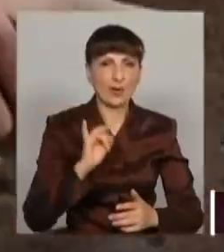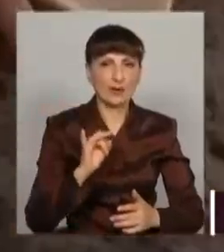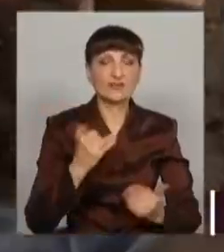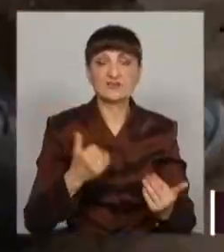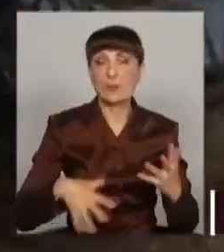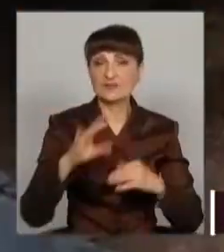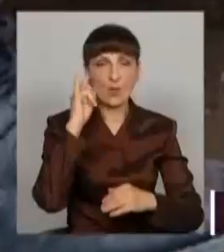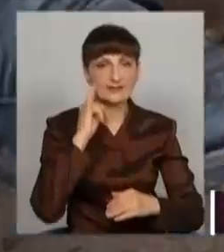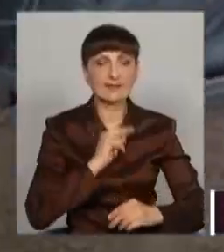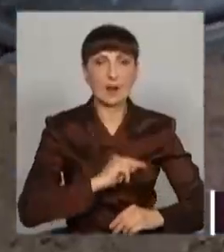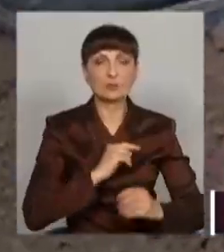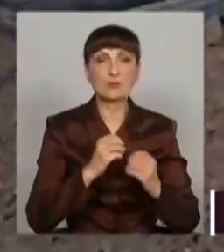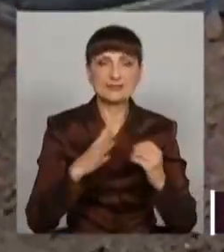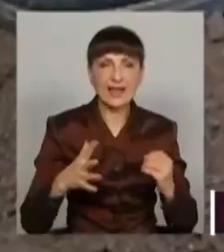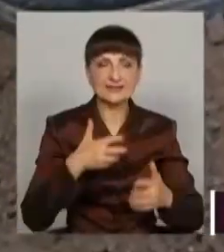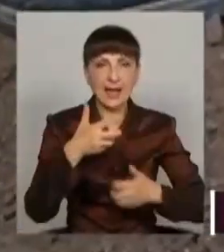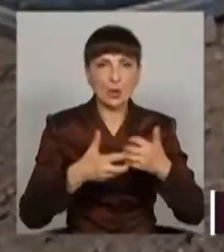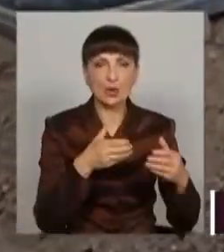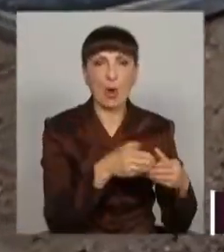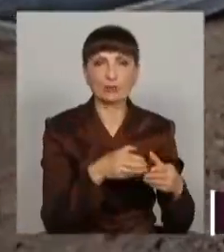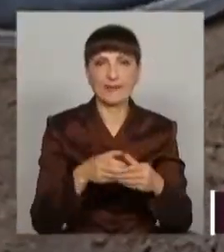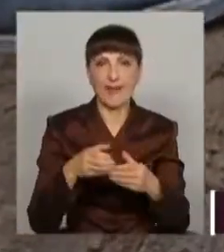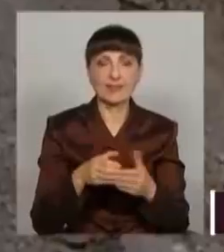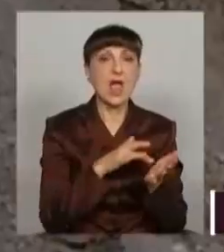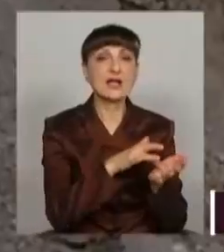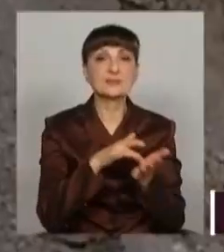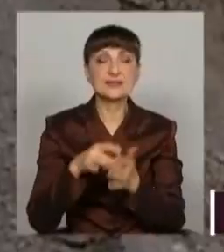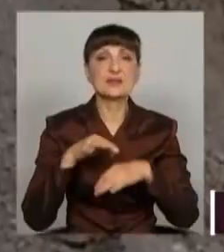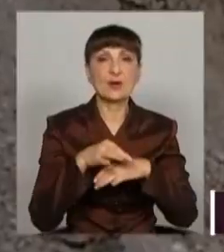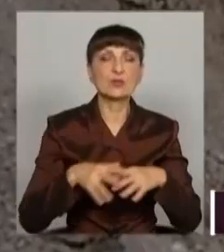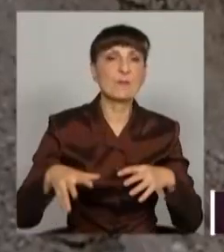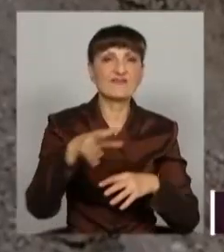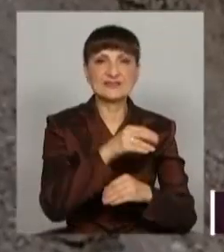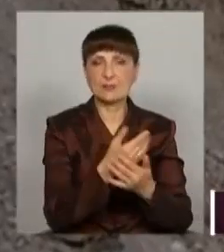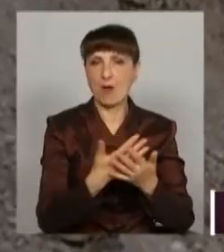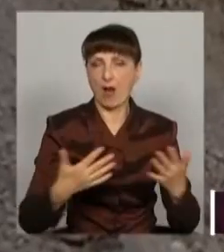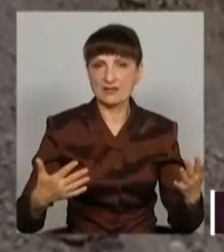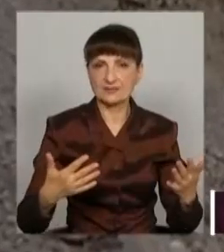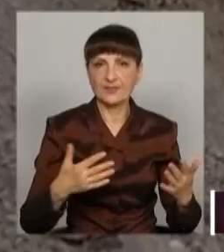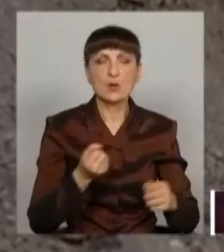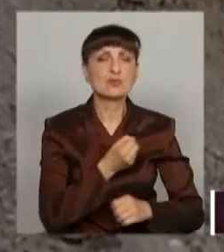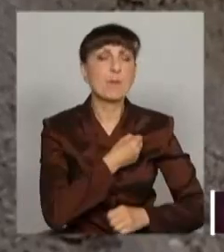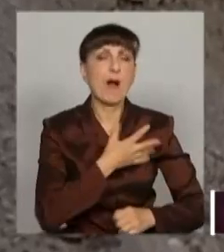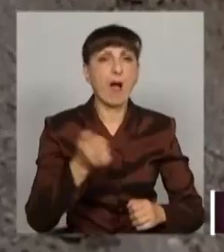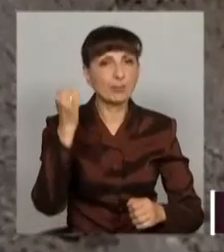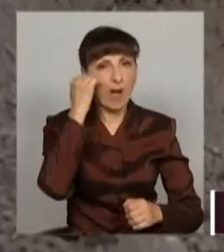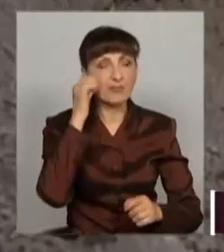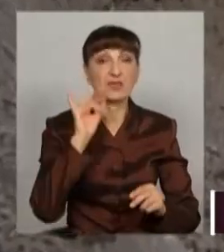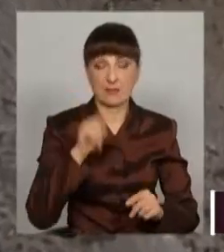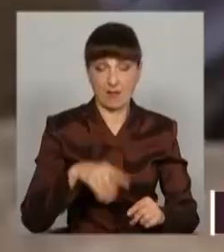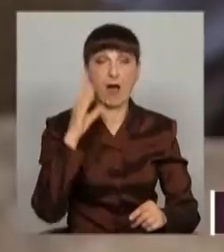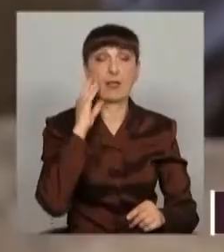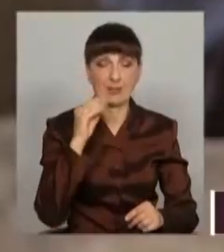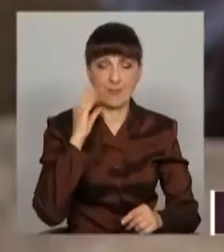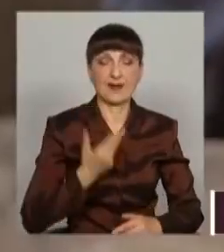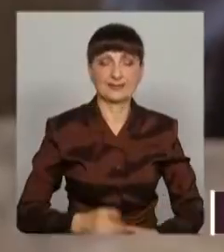всей стране работает 15 археологических отрядов экспедиции проводятся по всем направлениям очень богат на памятнике алматы добавили